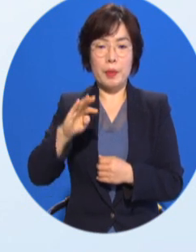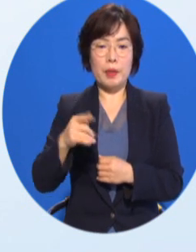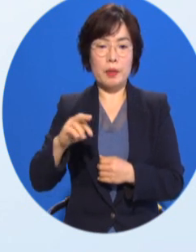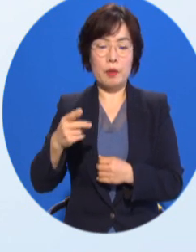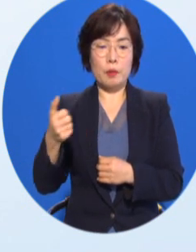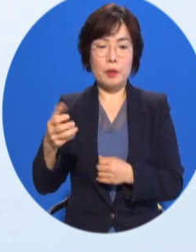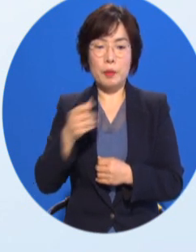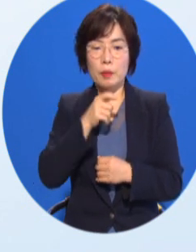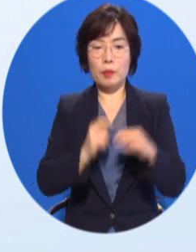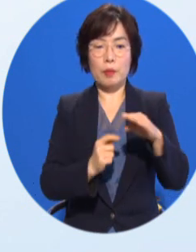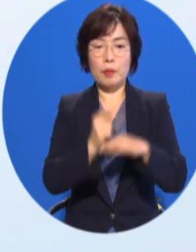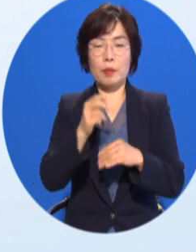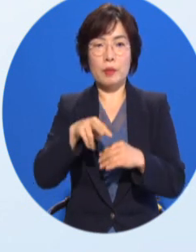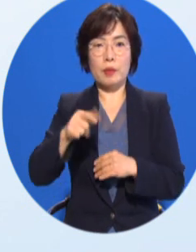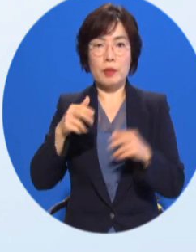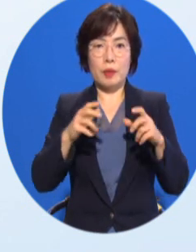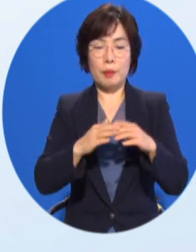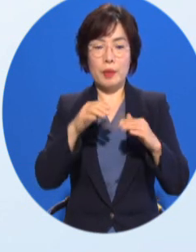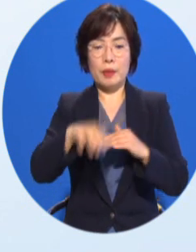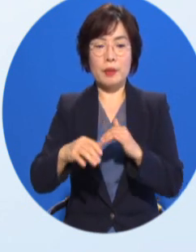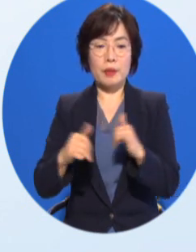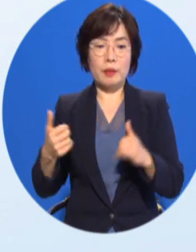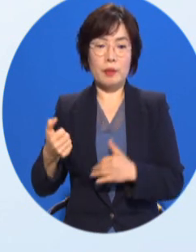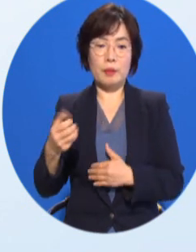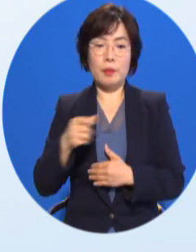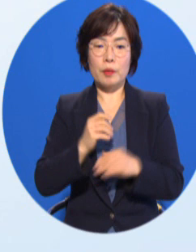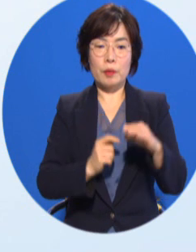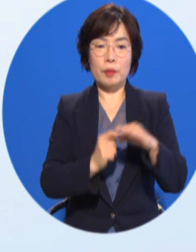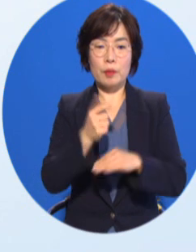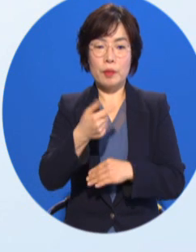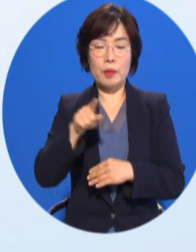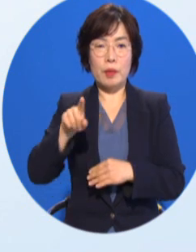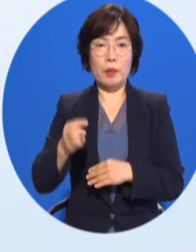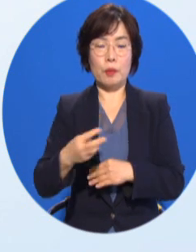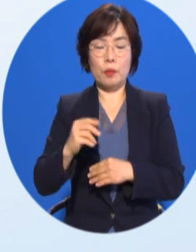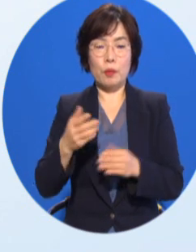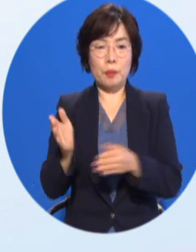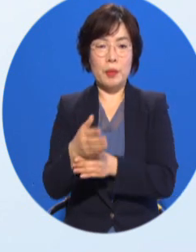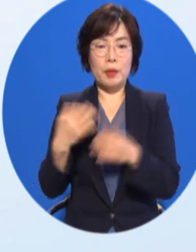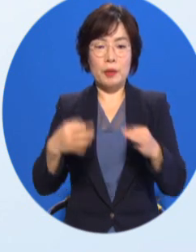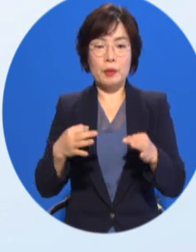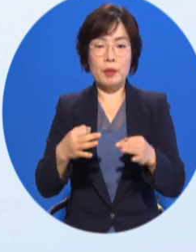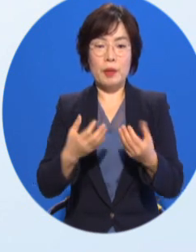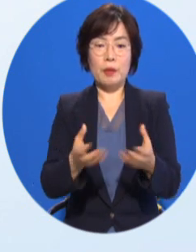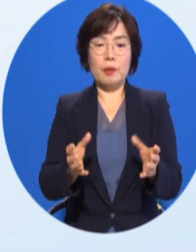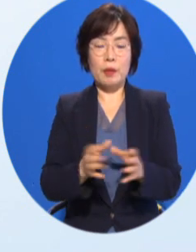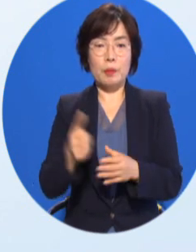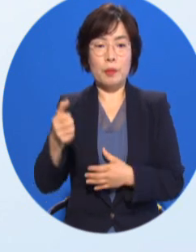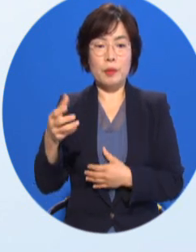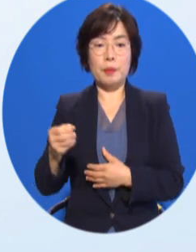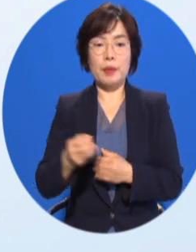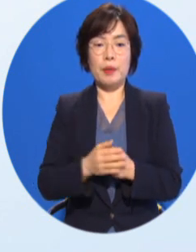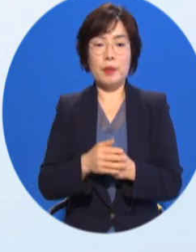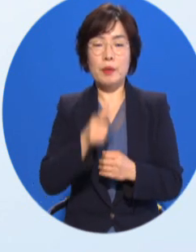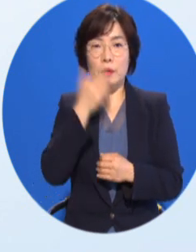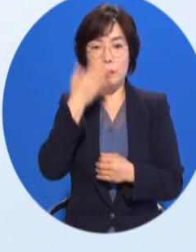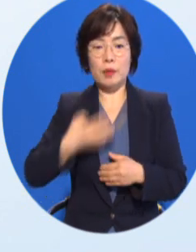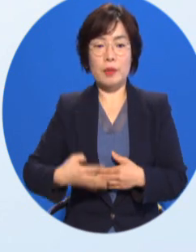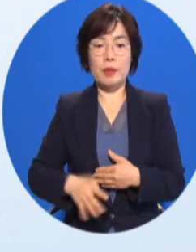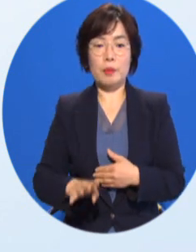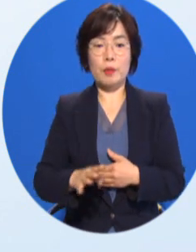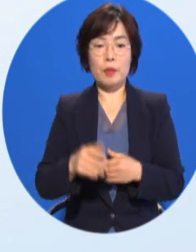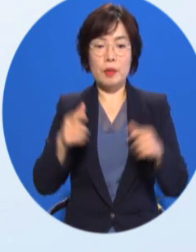원, 고흥군 대서면 석장마을 주민 50만 원, 동일면 나로도 수산업협동조합 50만 원,